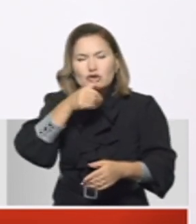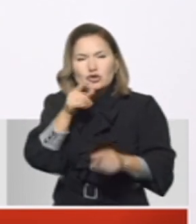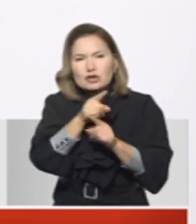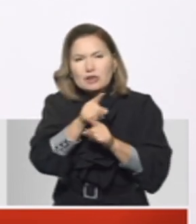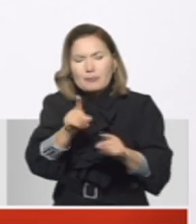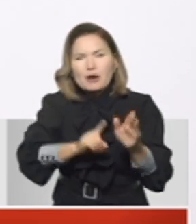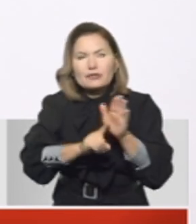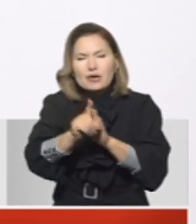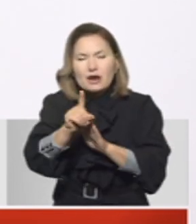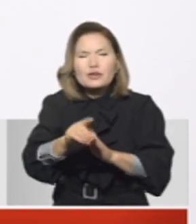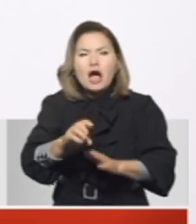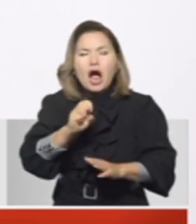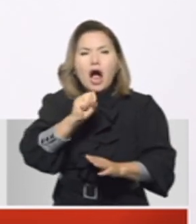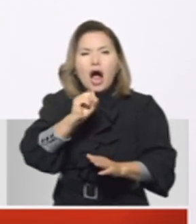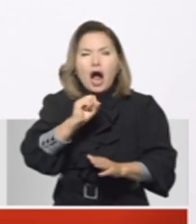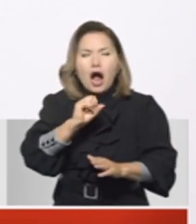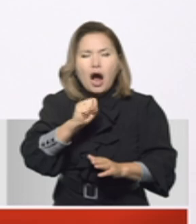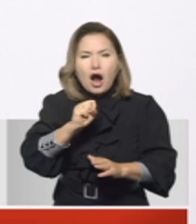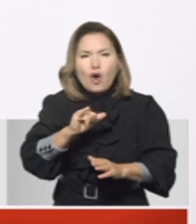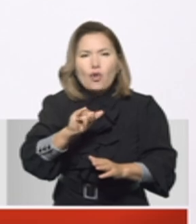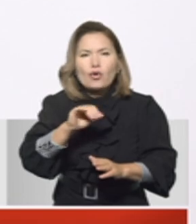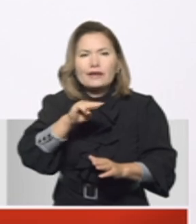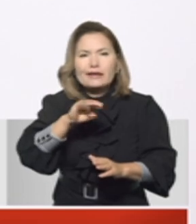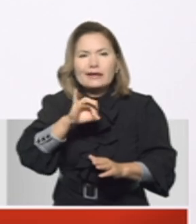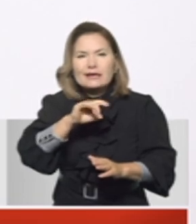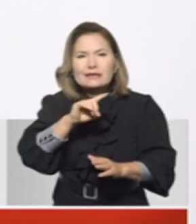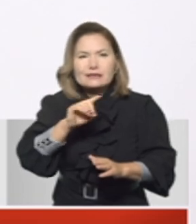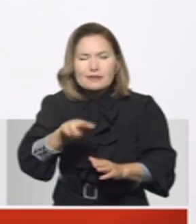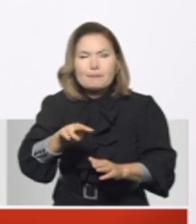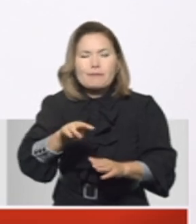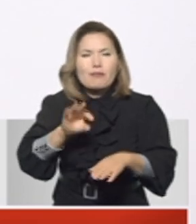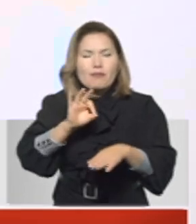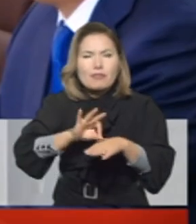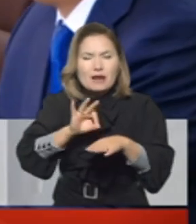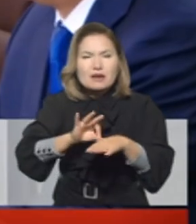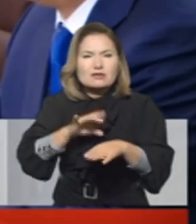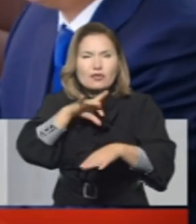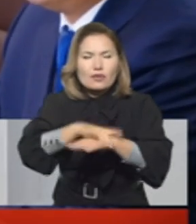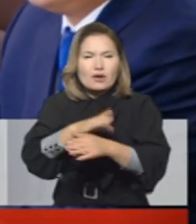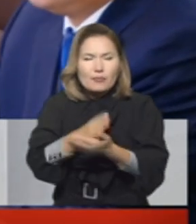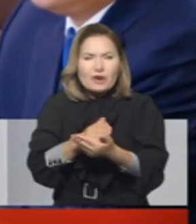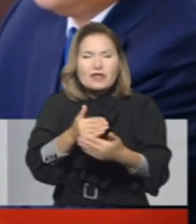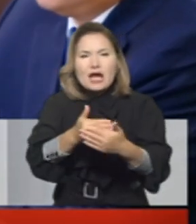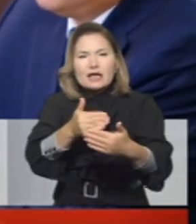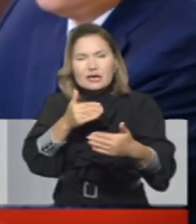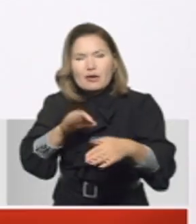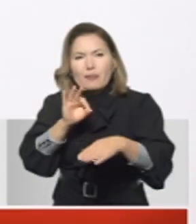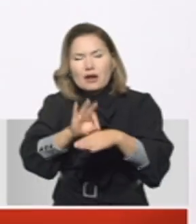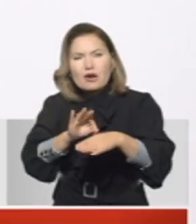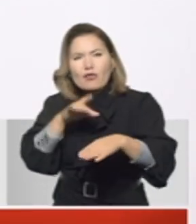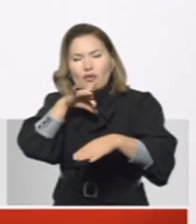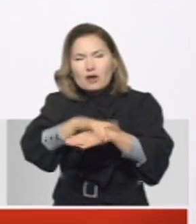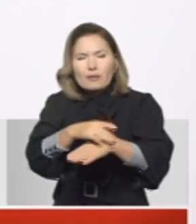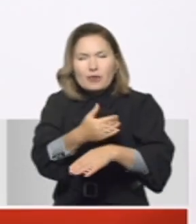осы аутизмге байланысты жаңа скринингтар енгізілді. Осыған байланысты енді ерте анықтау. Сонымен қатар